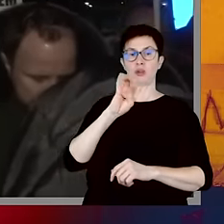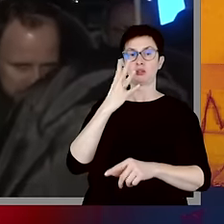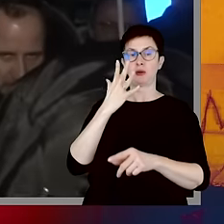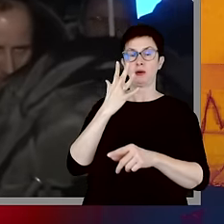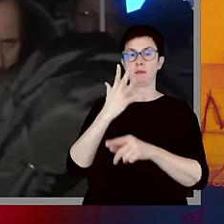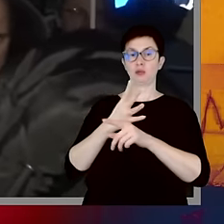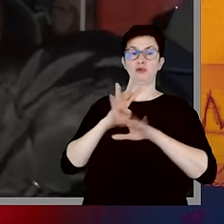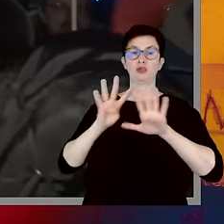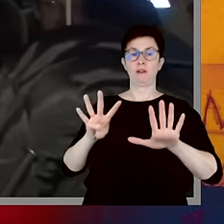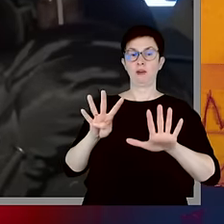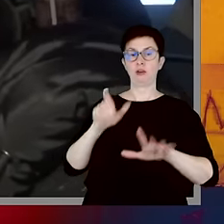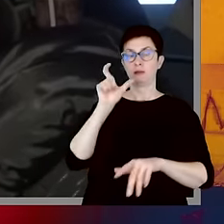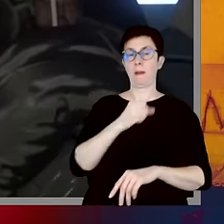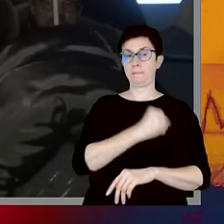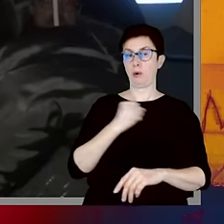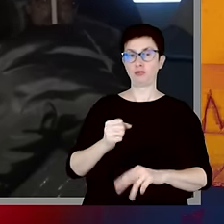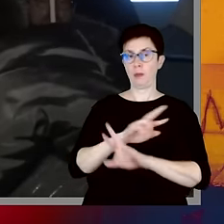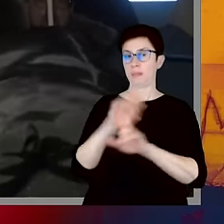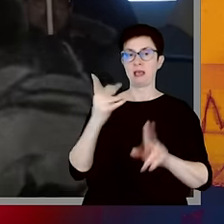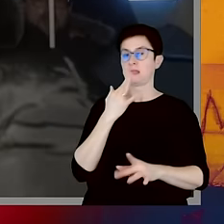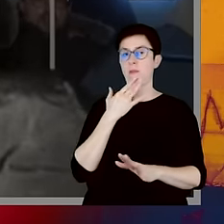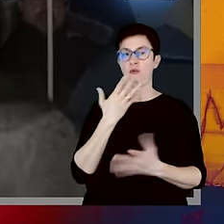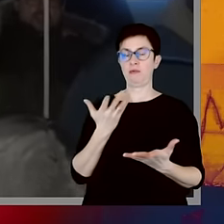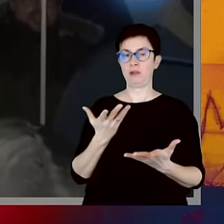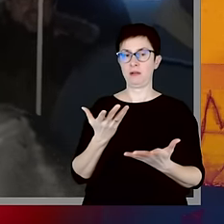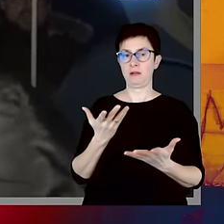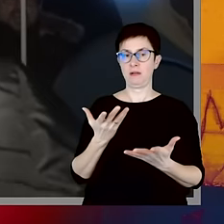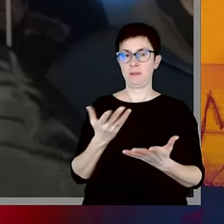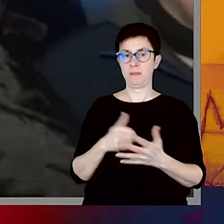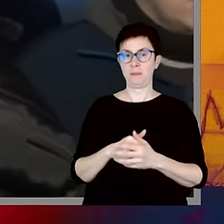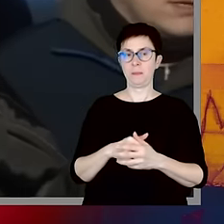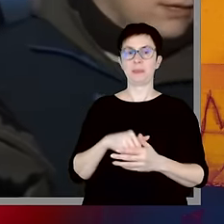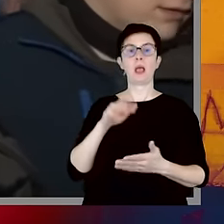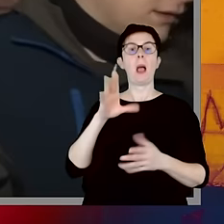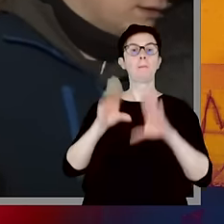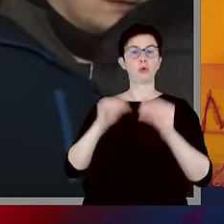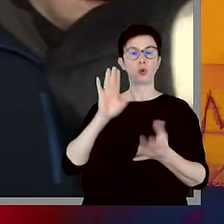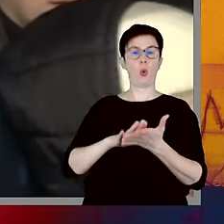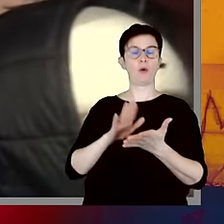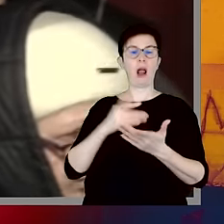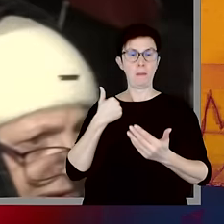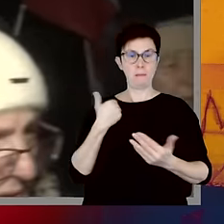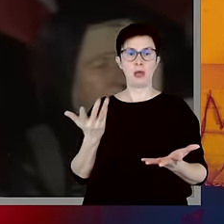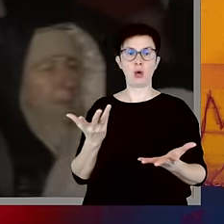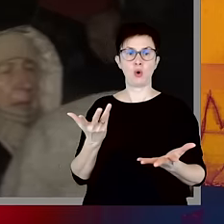459 posłów i nie było kompletu posłów. Nikt nie kwestionował uchwalonego budżetu, więc pani, nie bądźcie państwo,